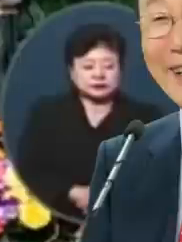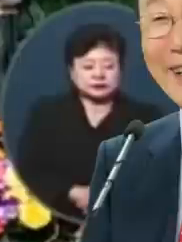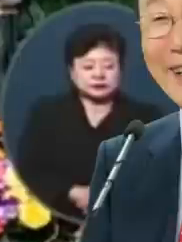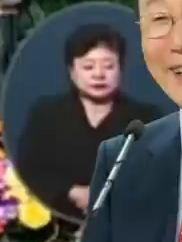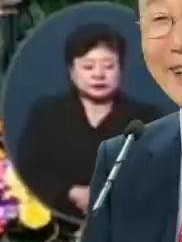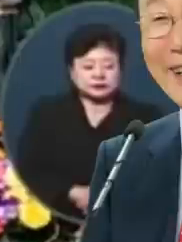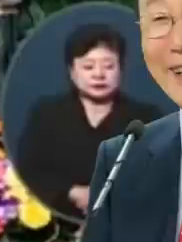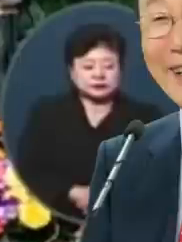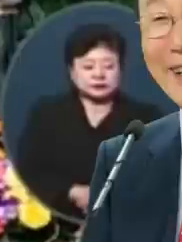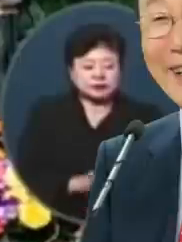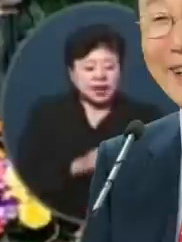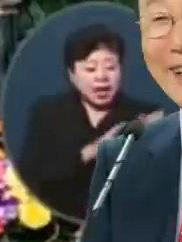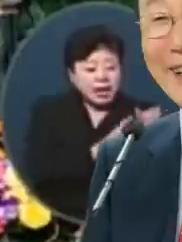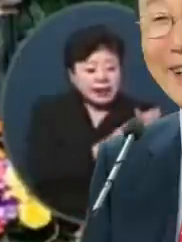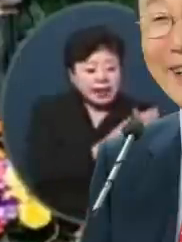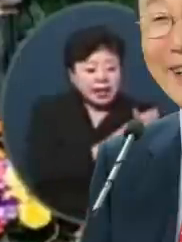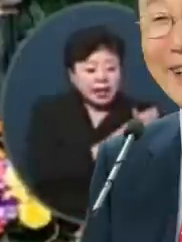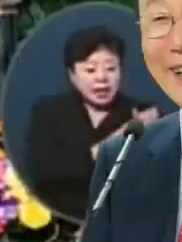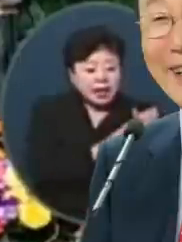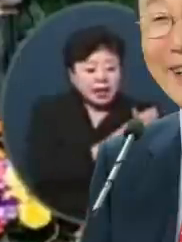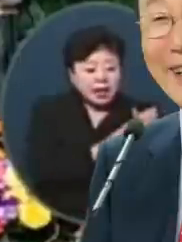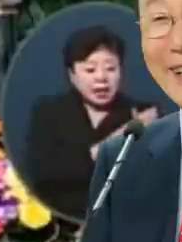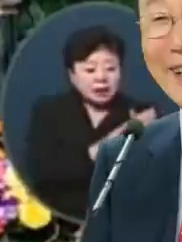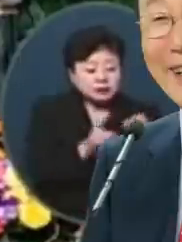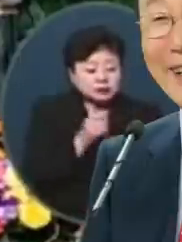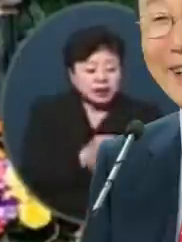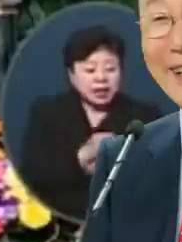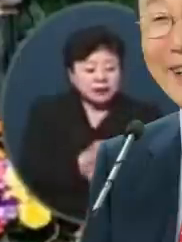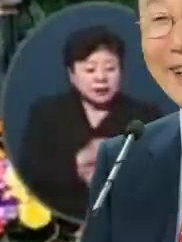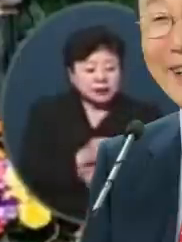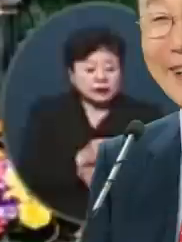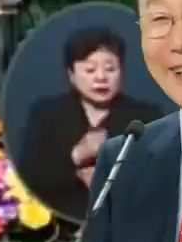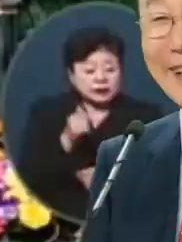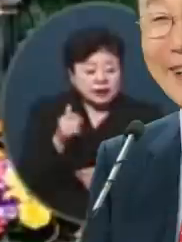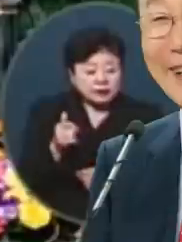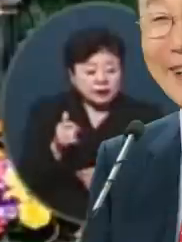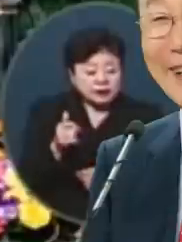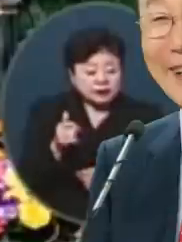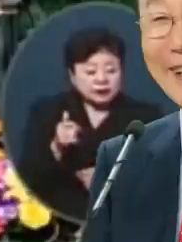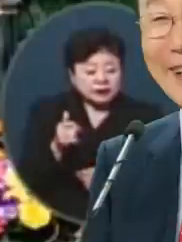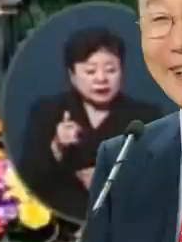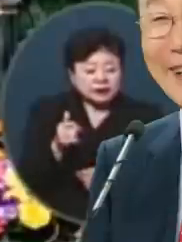꾸나라는 것은 아내가 무슨 말을 하면 남편이